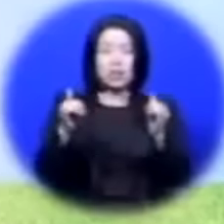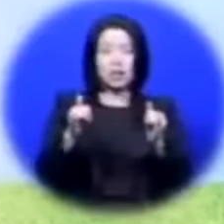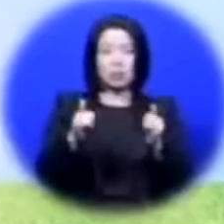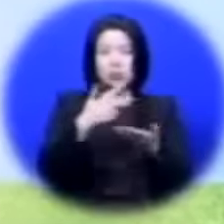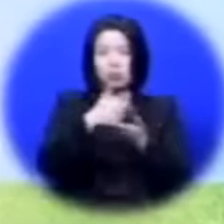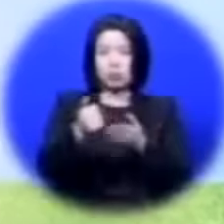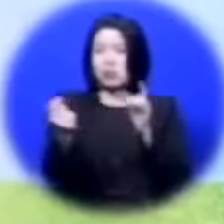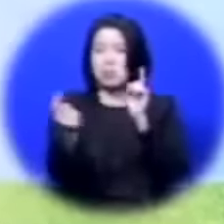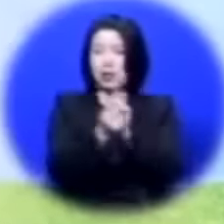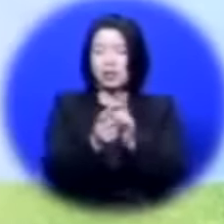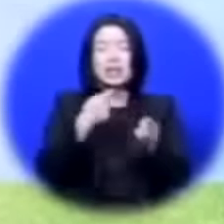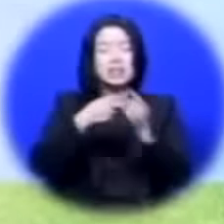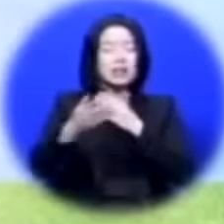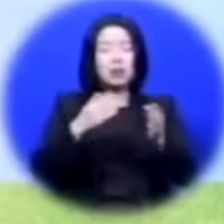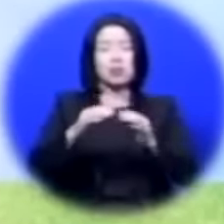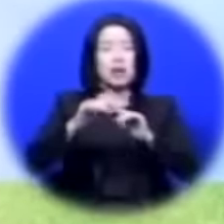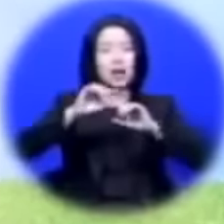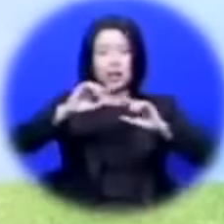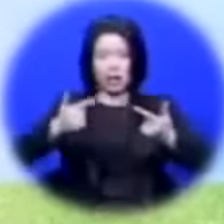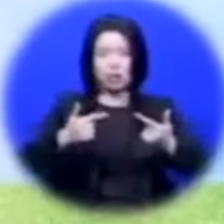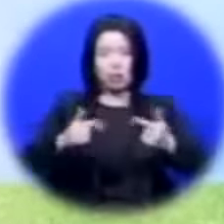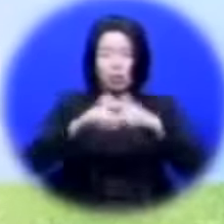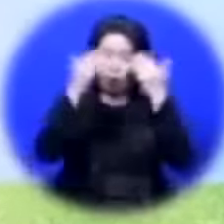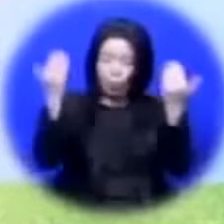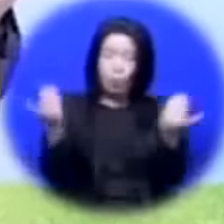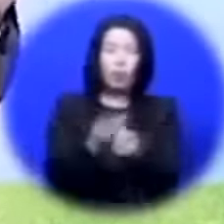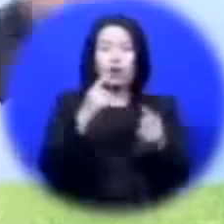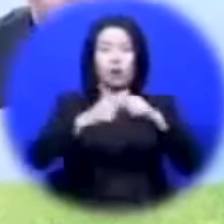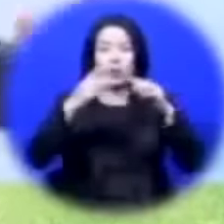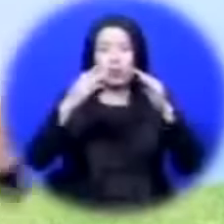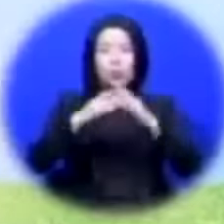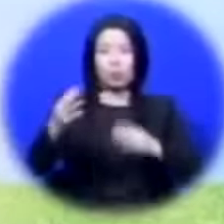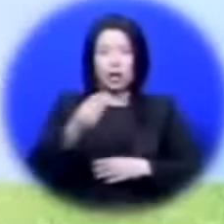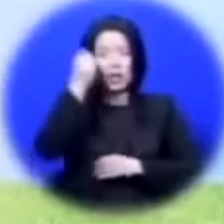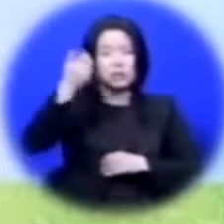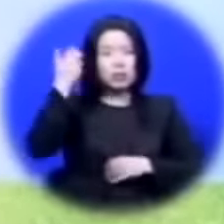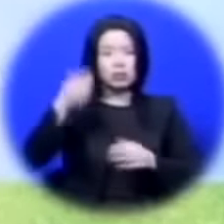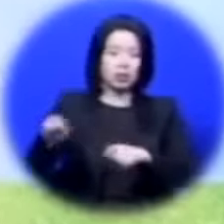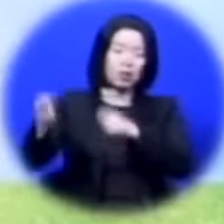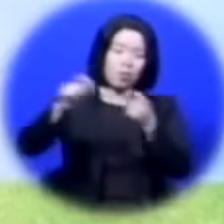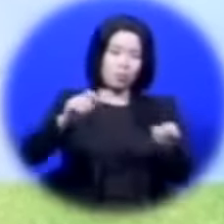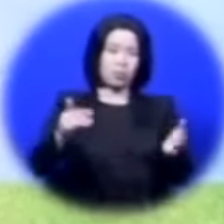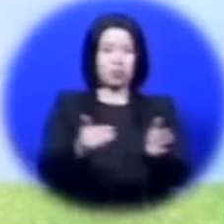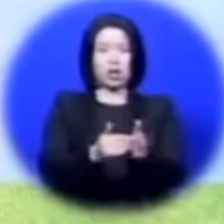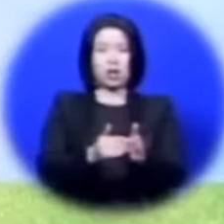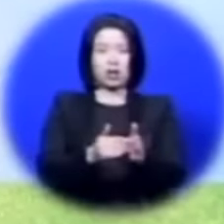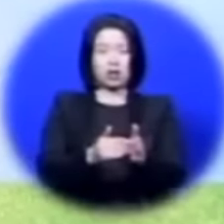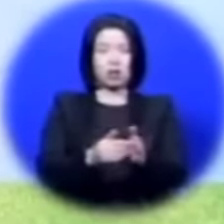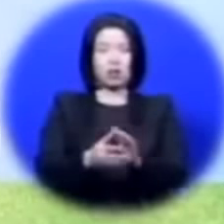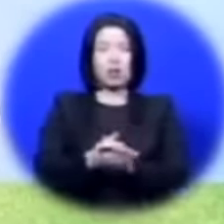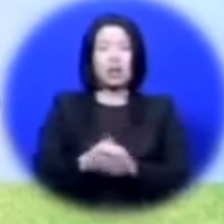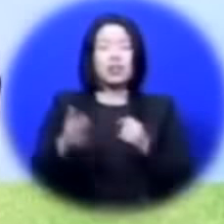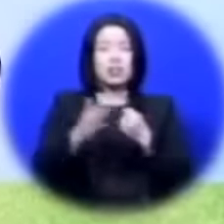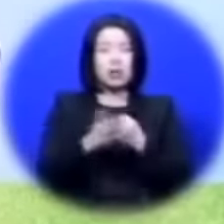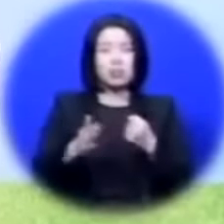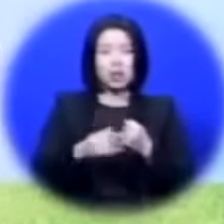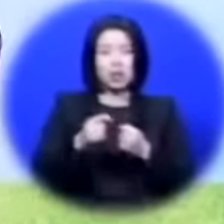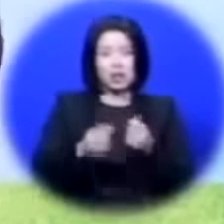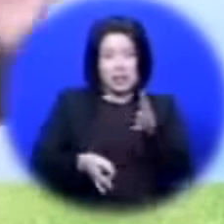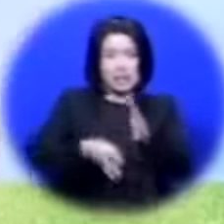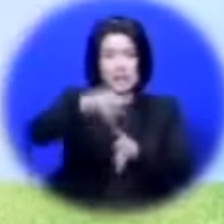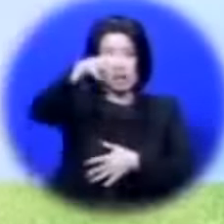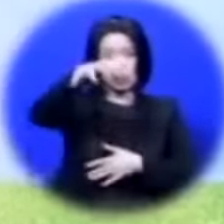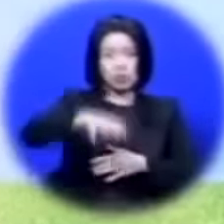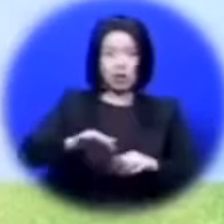만나는 체험을 한게 아니고 온 교회에 성령이 부어져 그래서 예루살렘